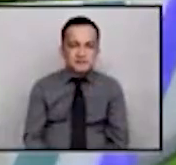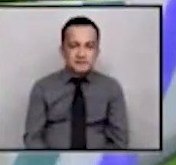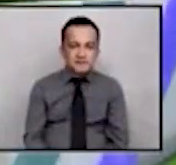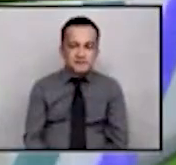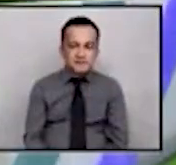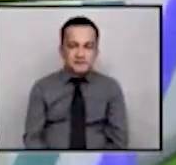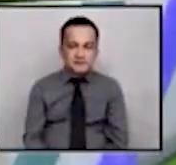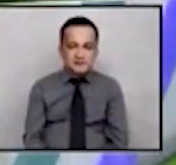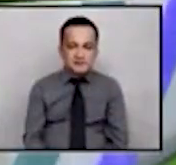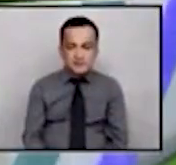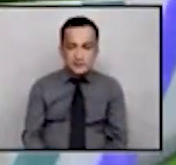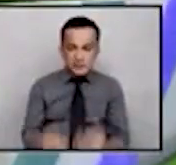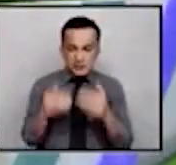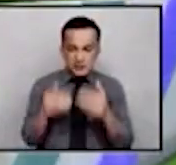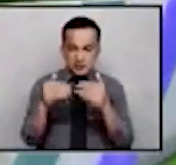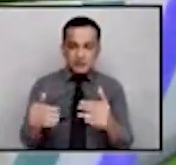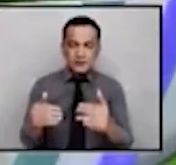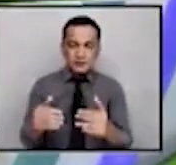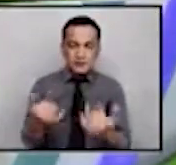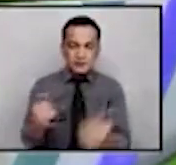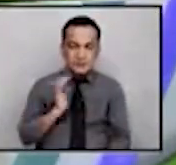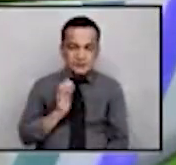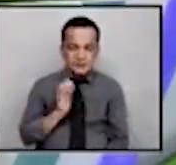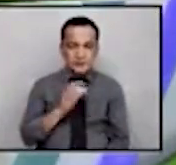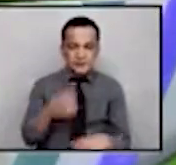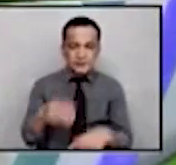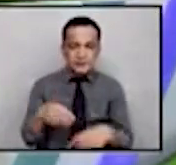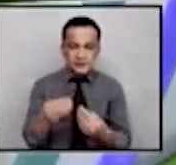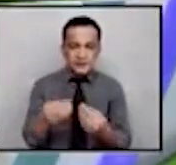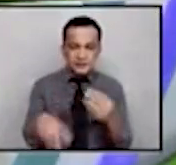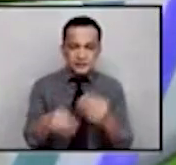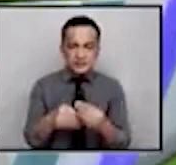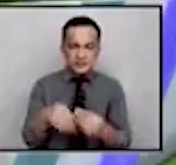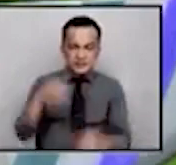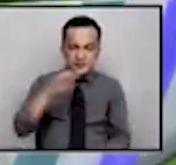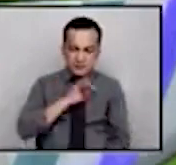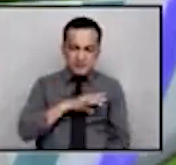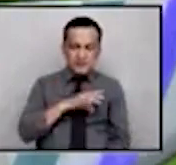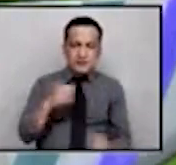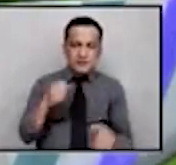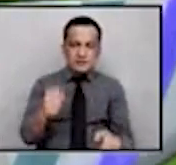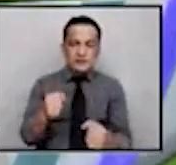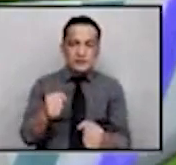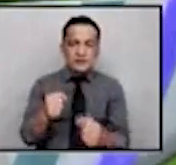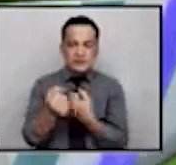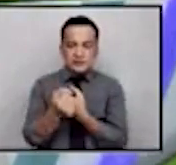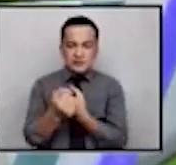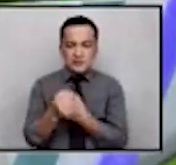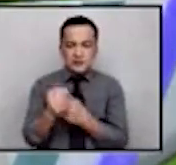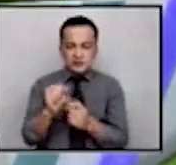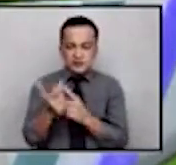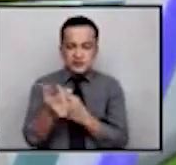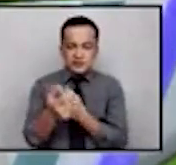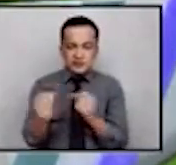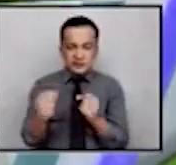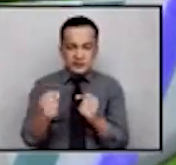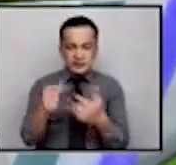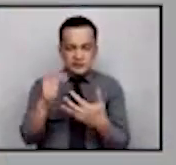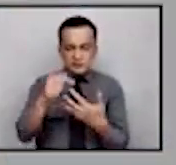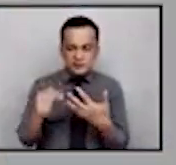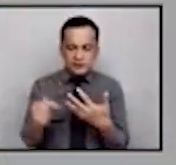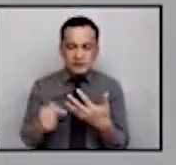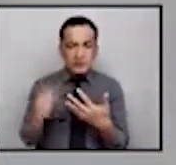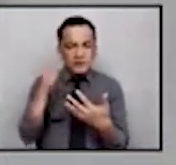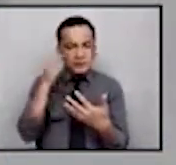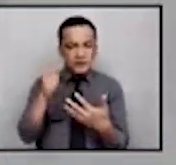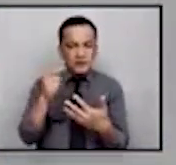Isinulong ngayon sa Kamara ang pagbibigay ng dagdag-benepisyo at pinaigting na social safety nets para sa mga kawani ng media. Sa ilalim ng House